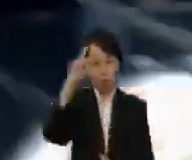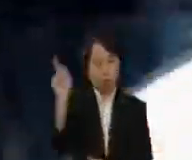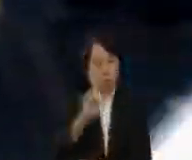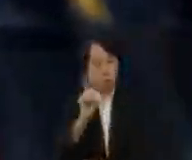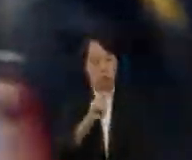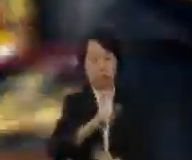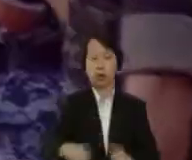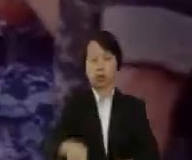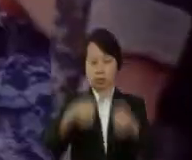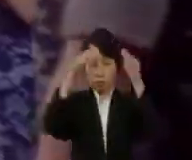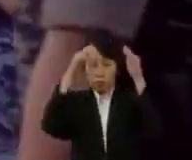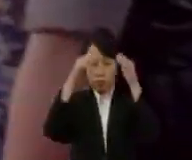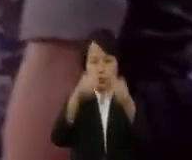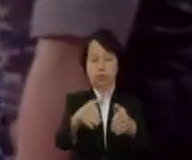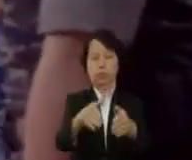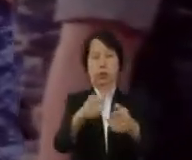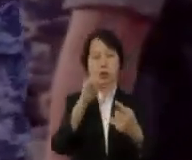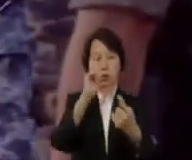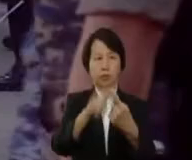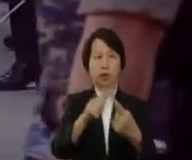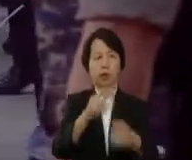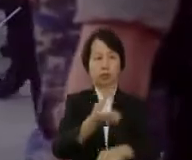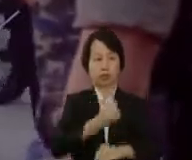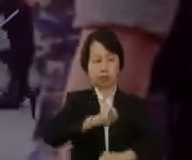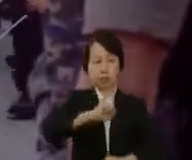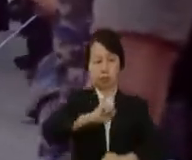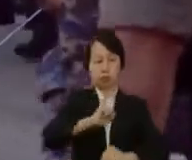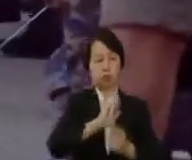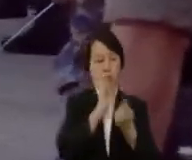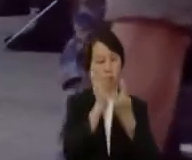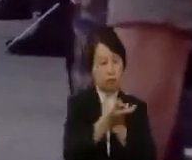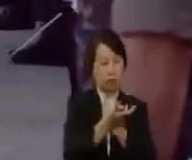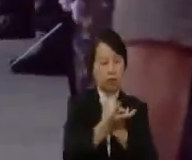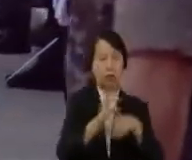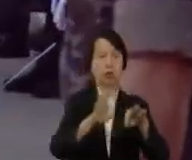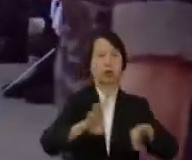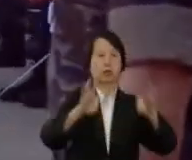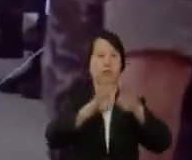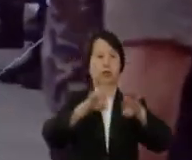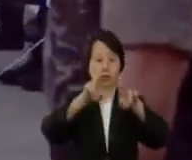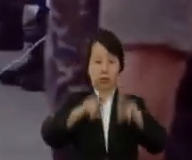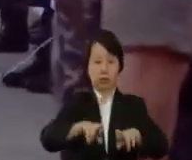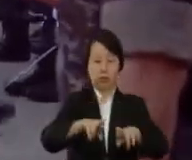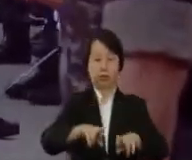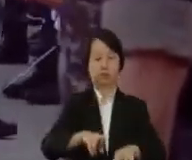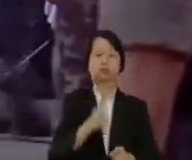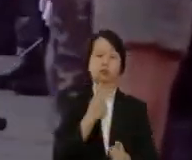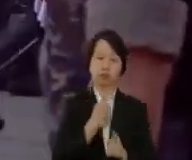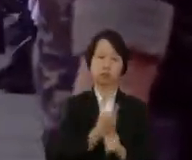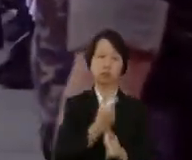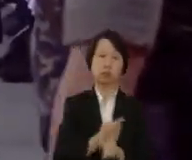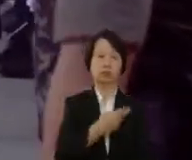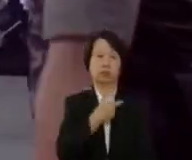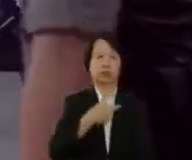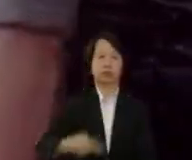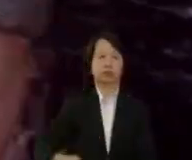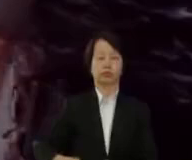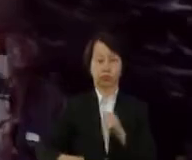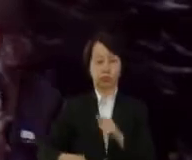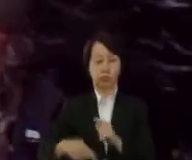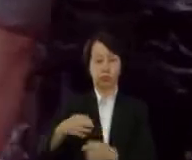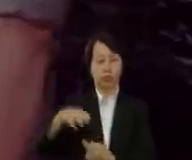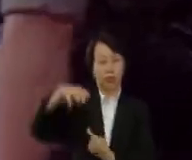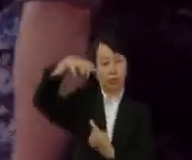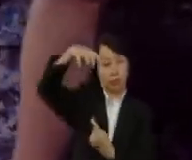sebaliknya memberikan tumpuan kepada memperjuang kebajikan dan kepentingan rakyat. Benarlah, raja adalah